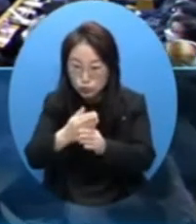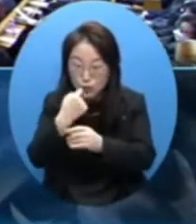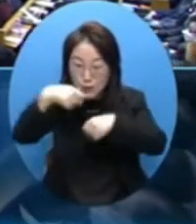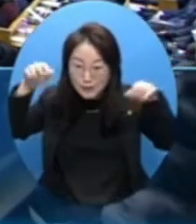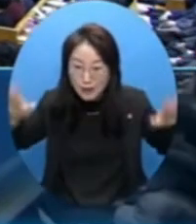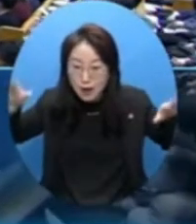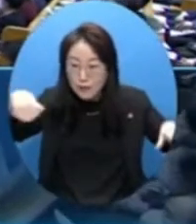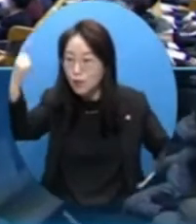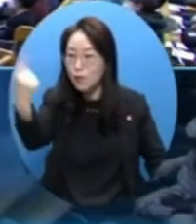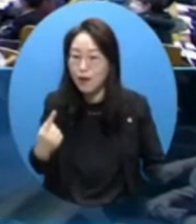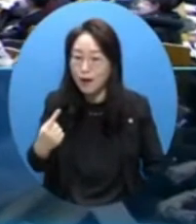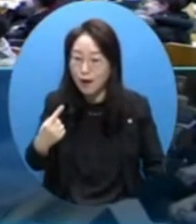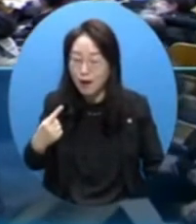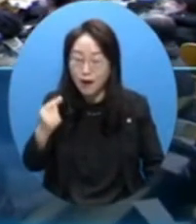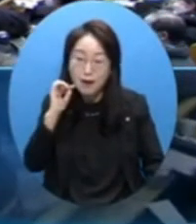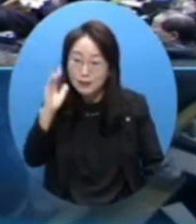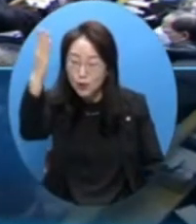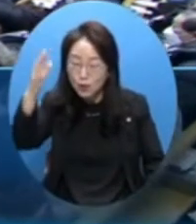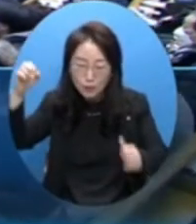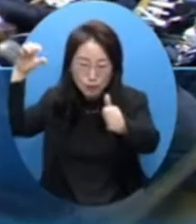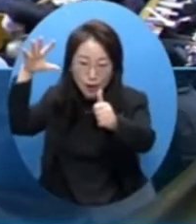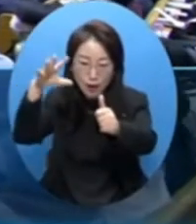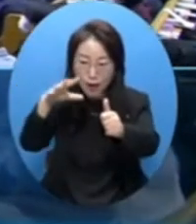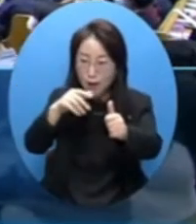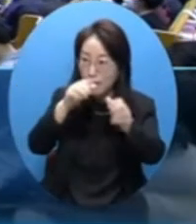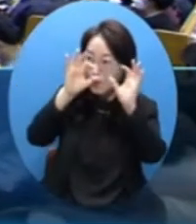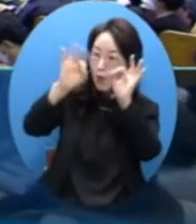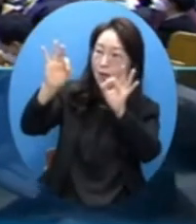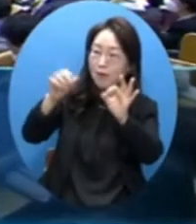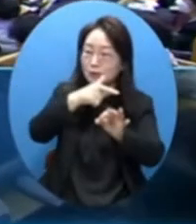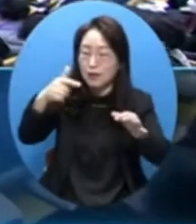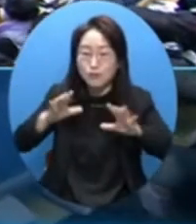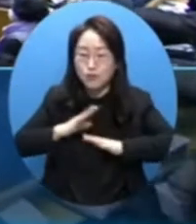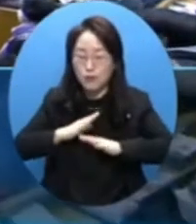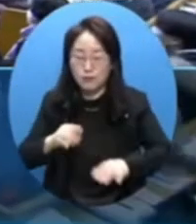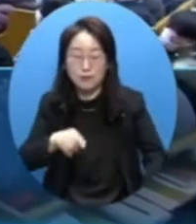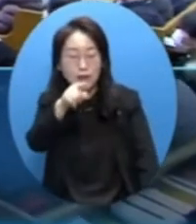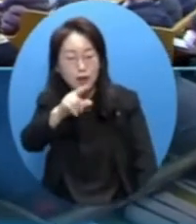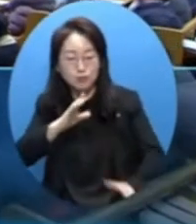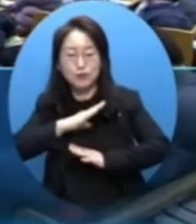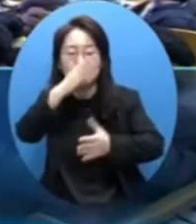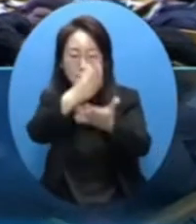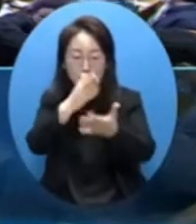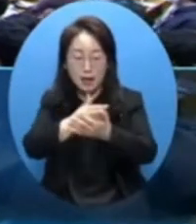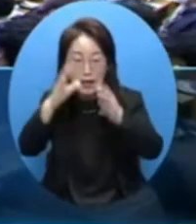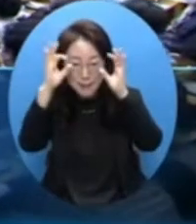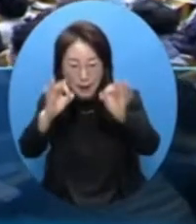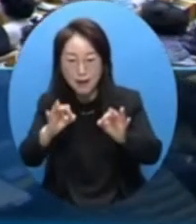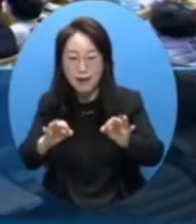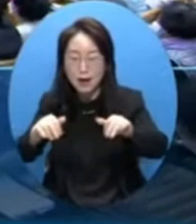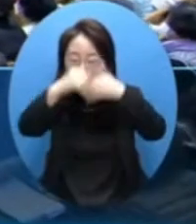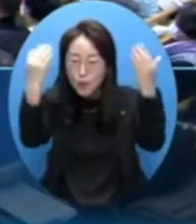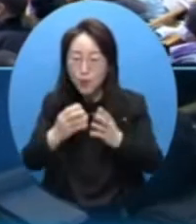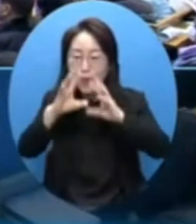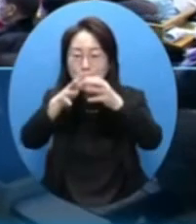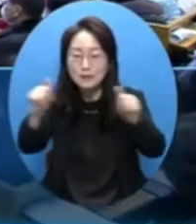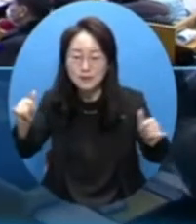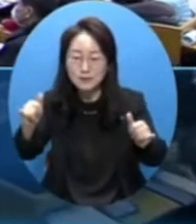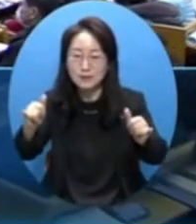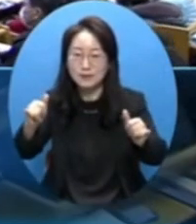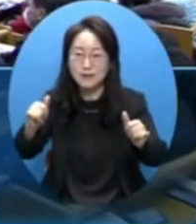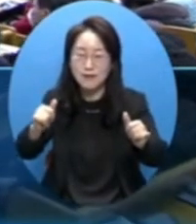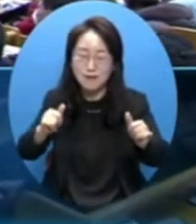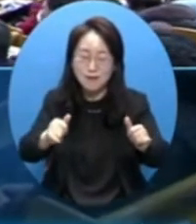주영과의 그들을 두루비치매 크게 무서워하는지라 천사가 이르되 무서워하지 말라 보라 내가 온 백성의 빛을